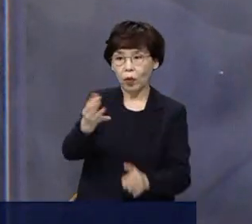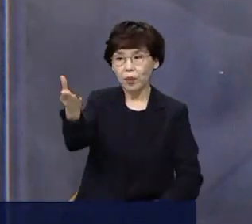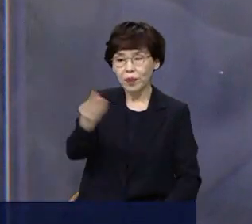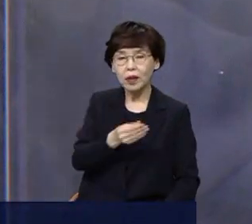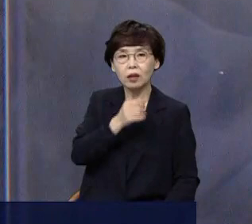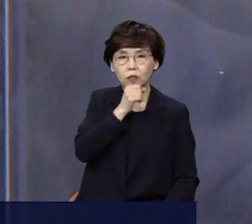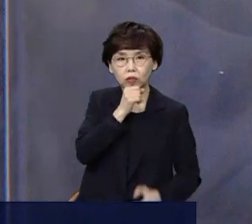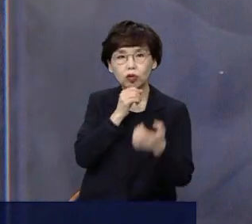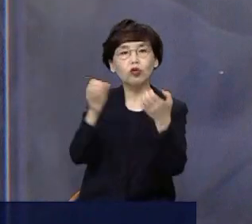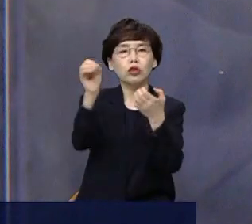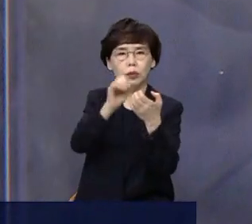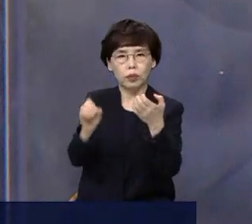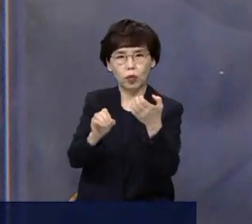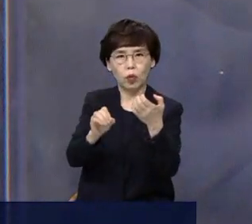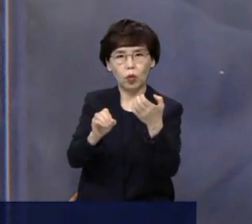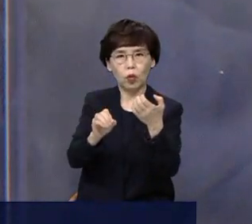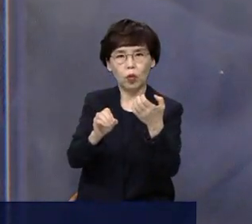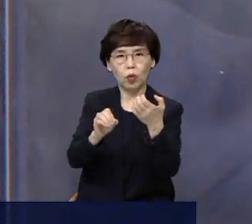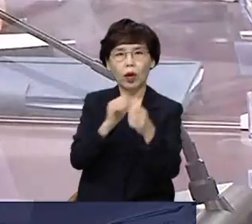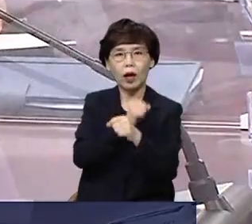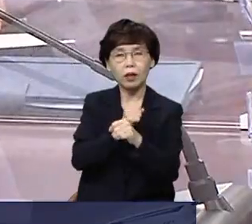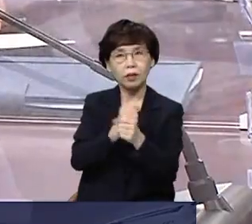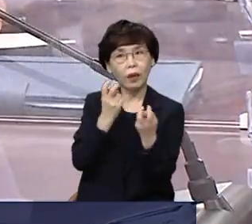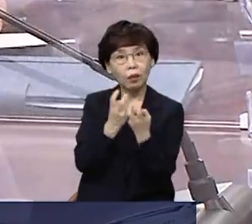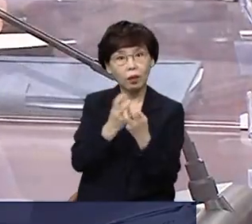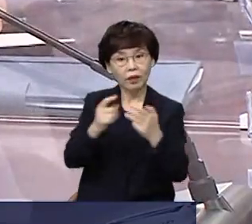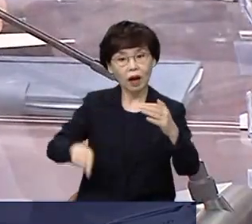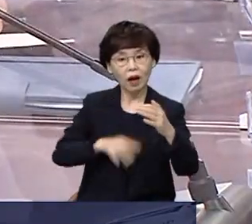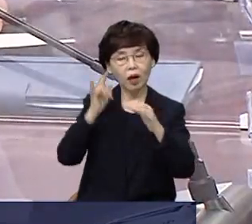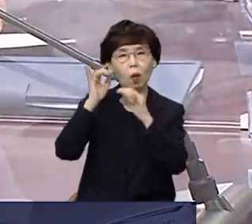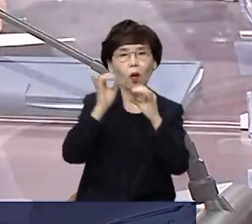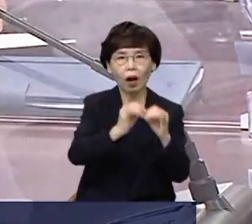비율을 90%까지 상향하는 방안은 아직 당내